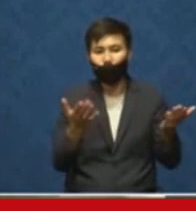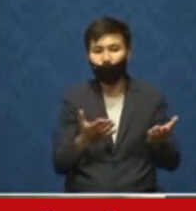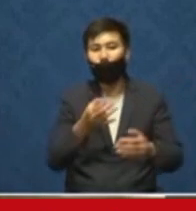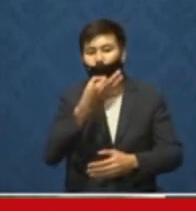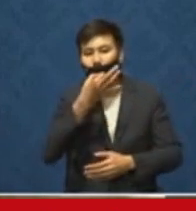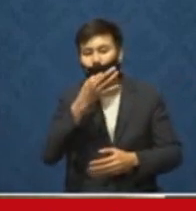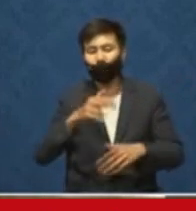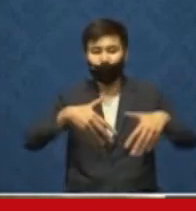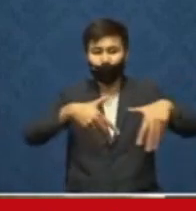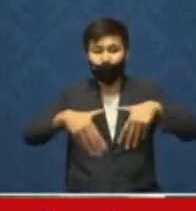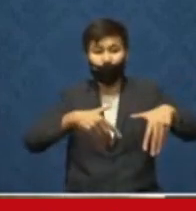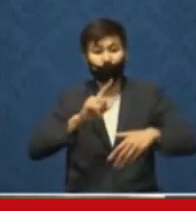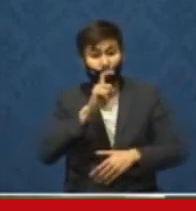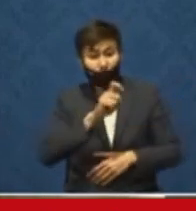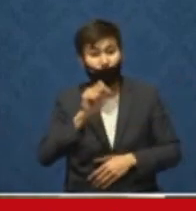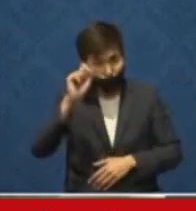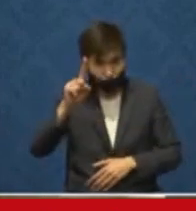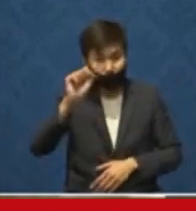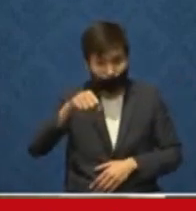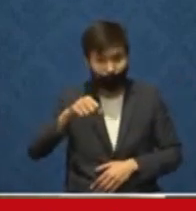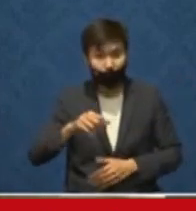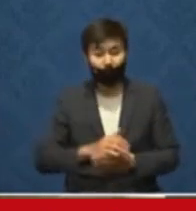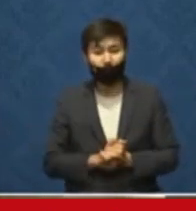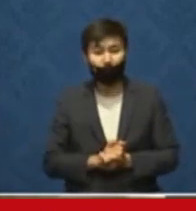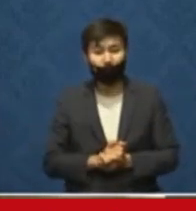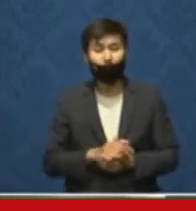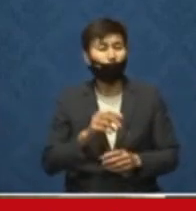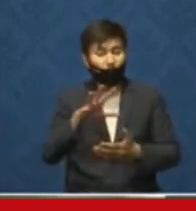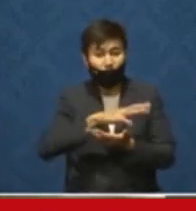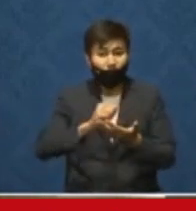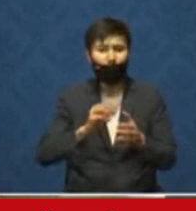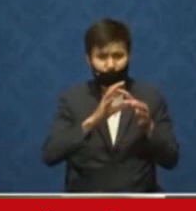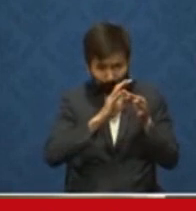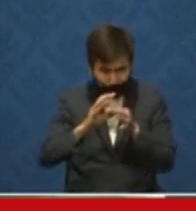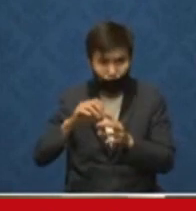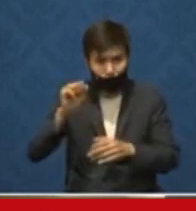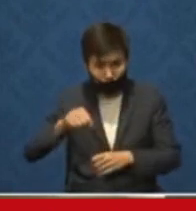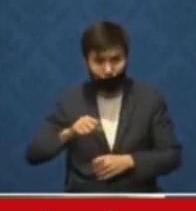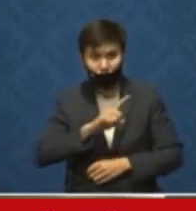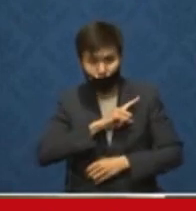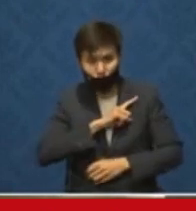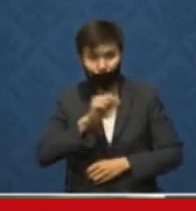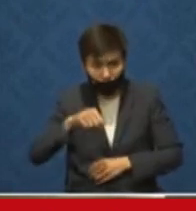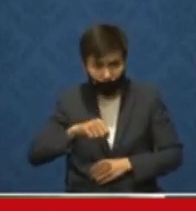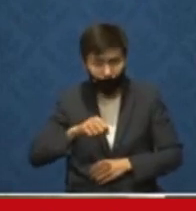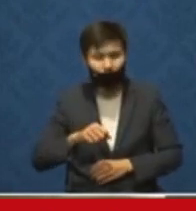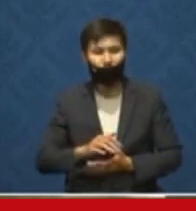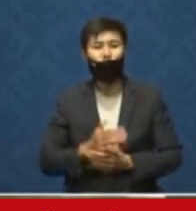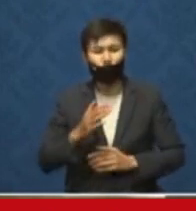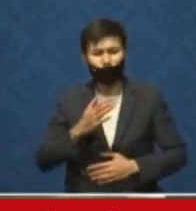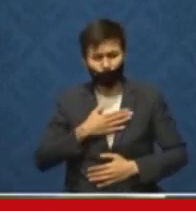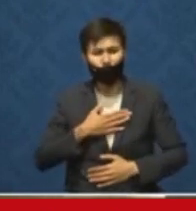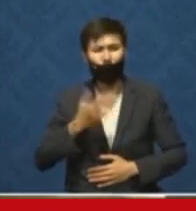เนื้อหาเวลานั่งประมาณนี้แหละก็ไปส่งเธอมาที่ชาวบ้านมันด่วนไหมนี่มา